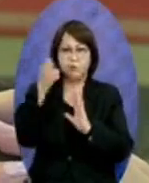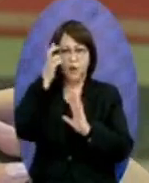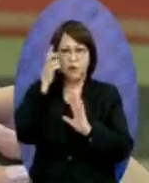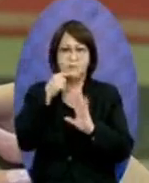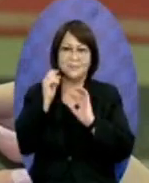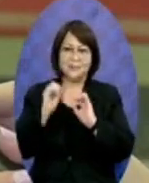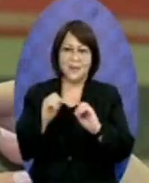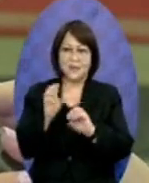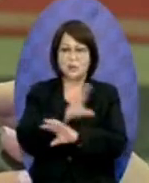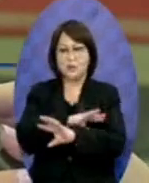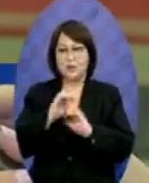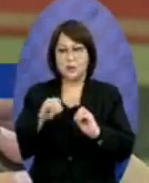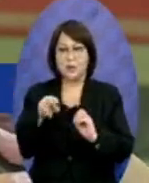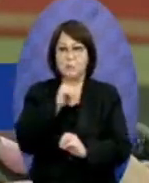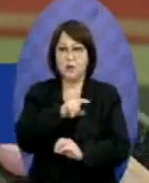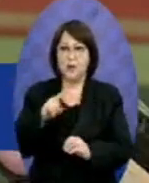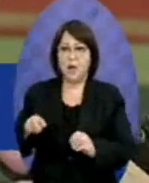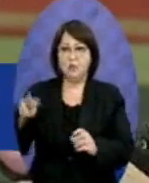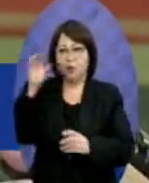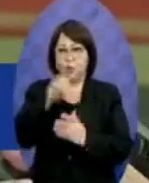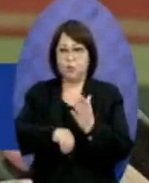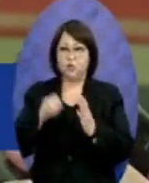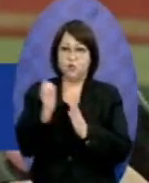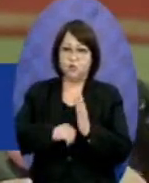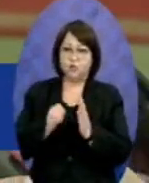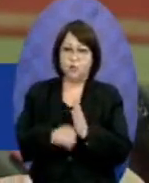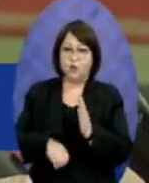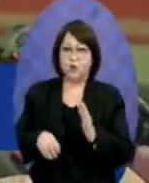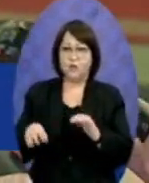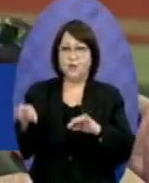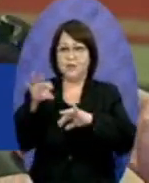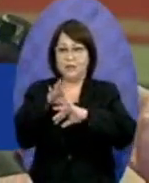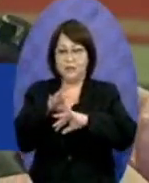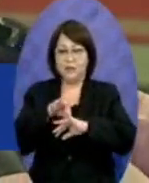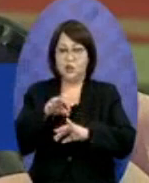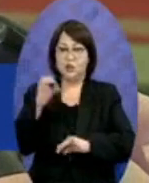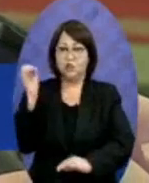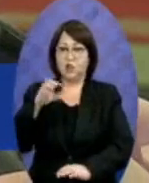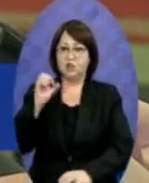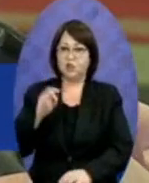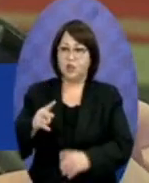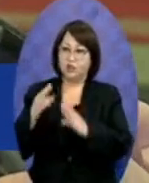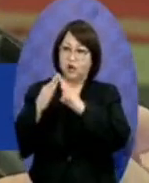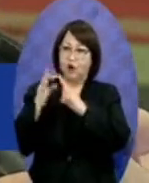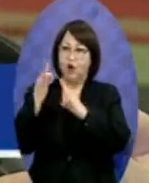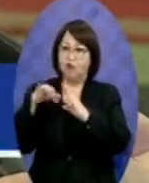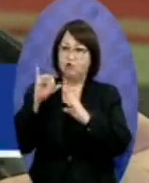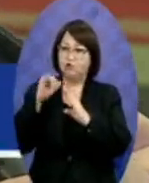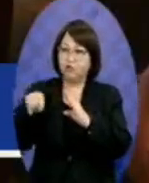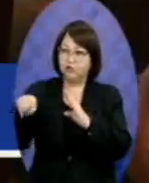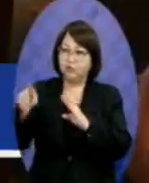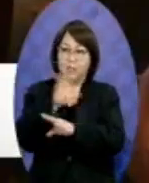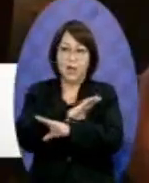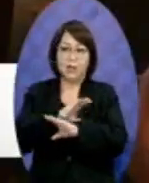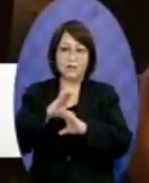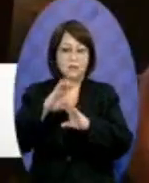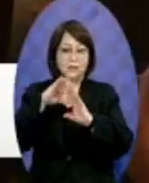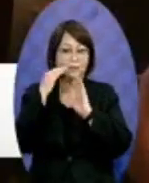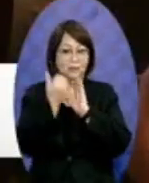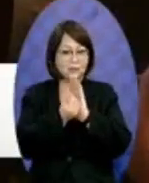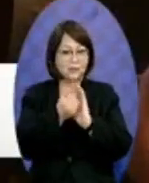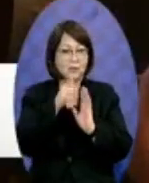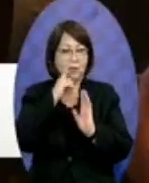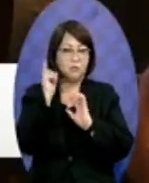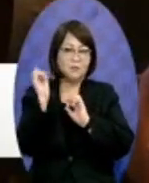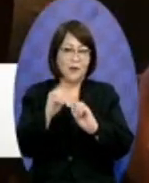сургалтын програмд оруулах шаардлагатай гэрлэл ёслын ордонтой бид нар энэ залуу гэр бүлүүд рүү чиглэсэн сургалтыг бид нар хийнэ гэсэн төлөвлөж байгаа. Монгол